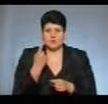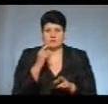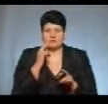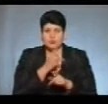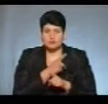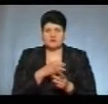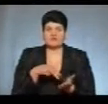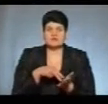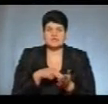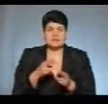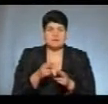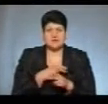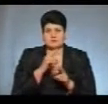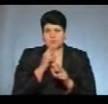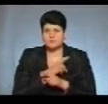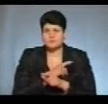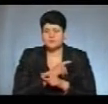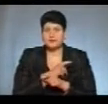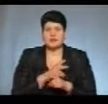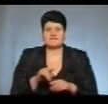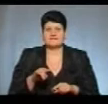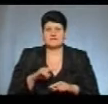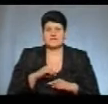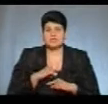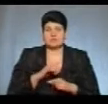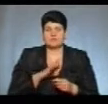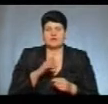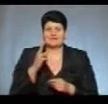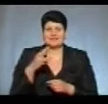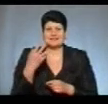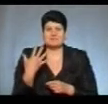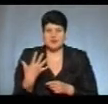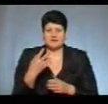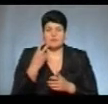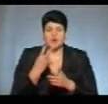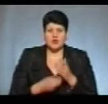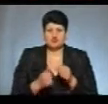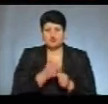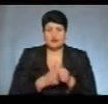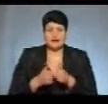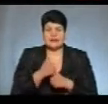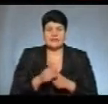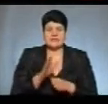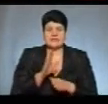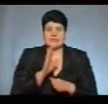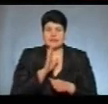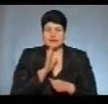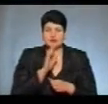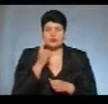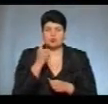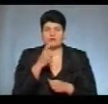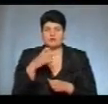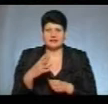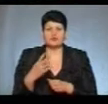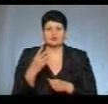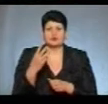промахом у стійці без жодного промаху. І фінішувала 35-ю, програючи лідеру гонки з Чехії Маркеті Давидовій у 1